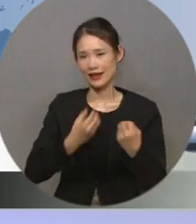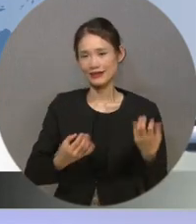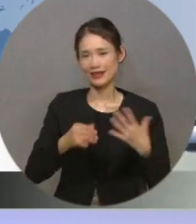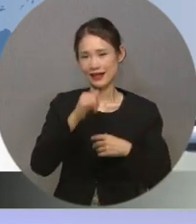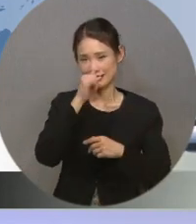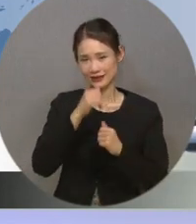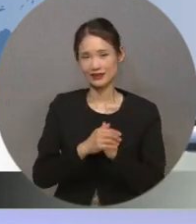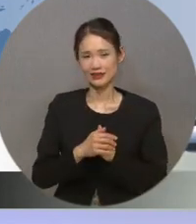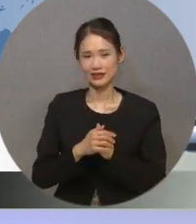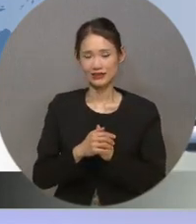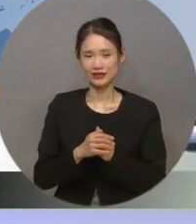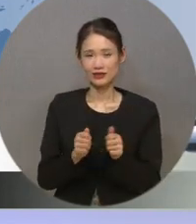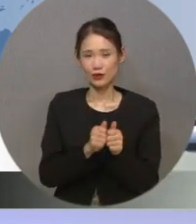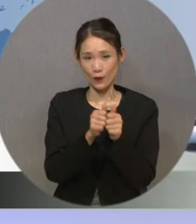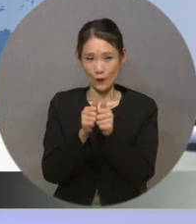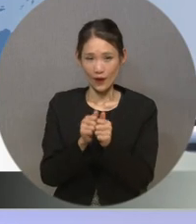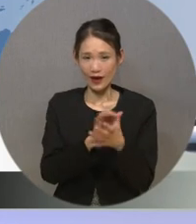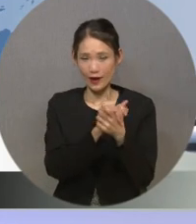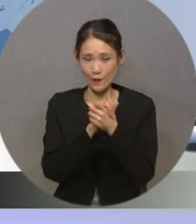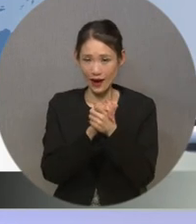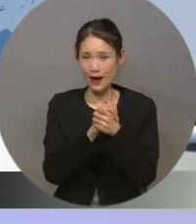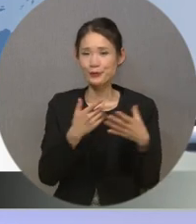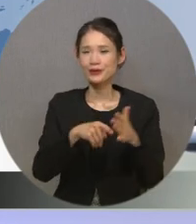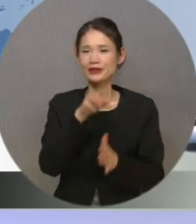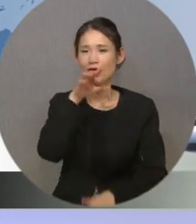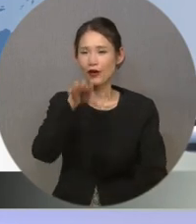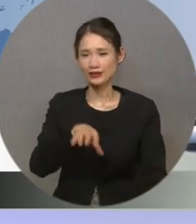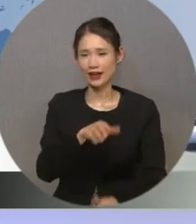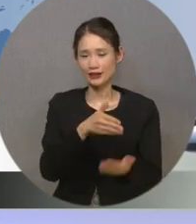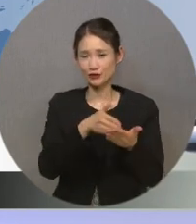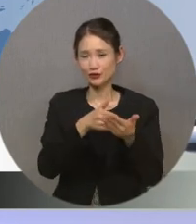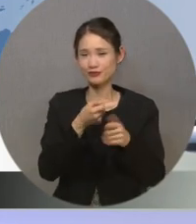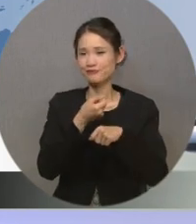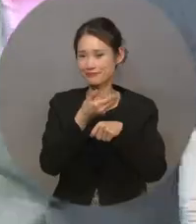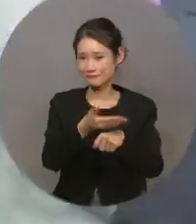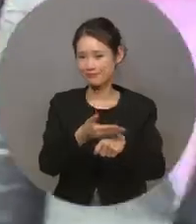이어졌는데요. 동행과 화합을 위한 현장 소식 전해드립니다.